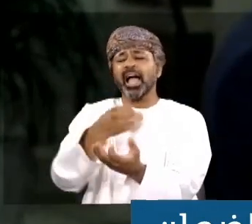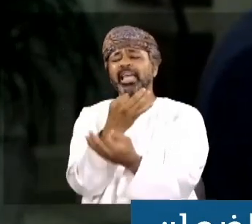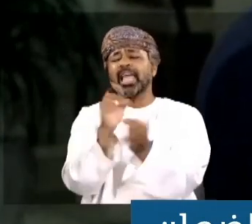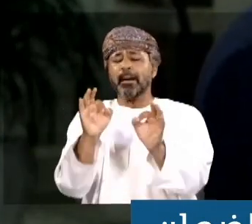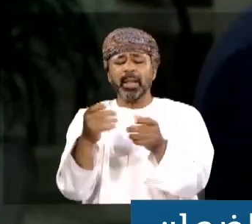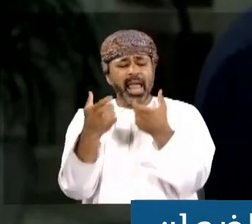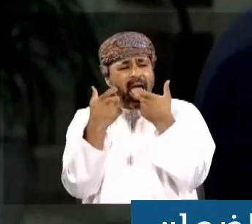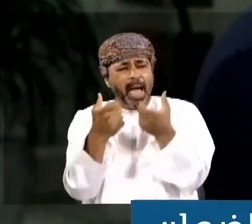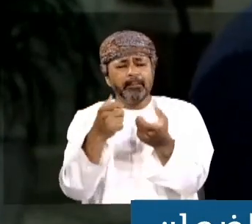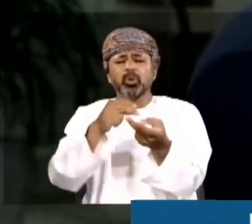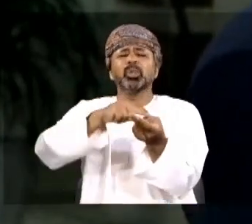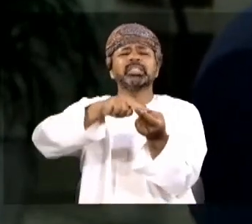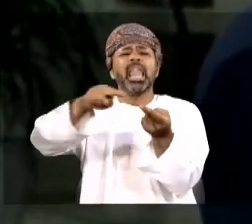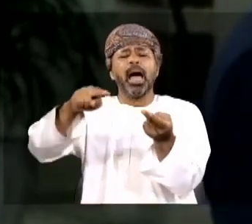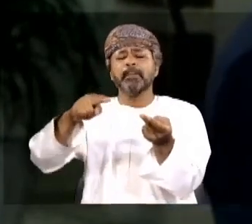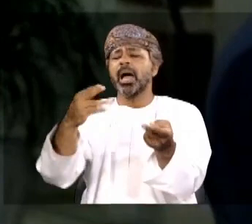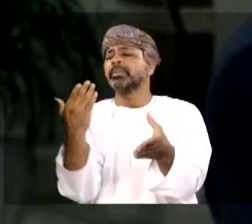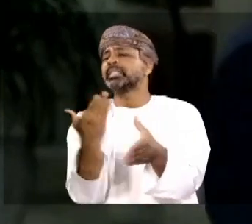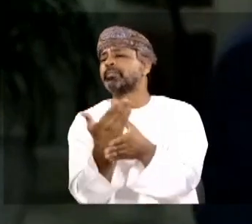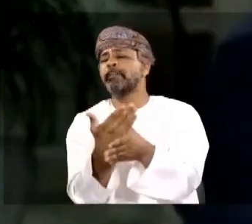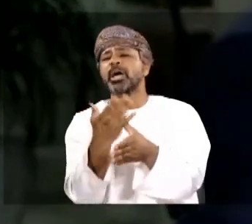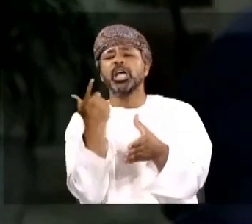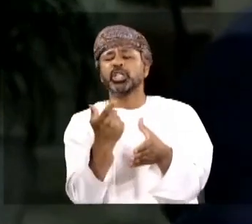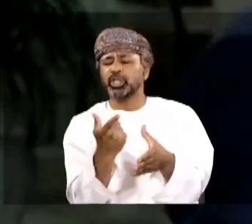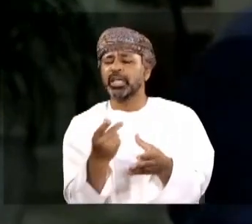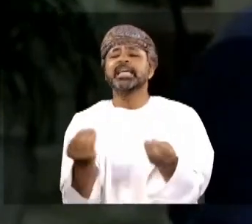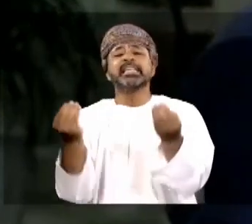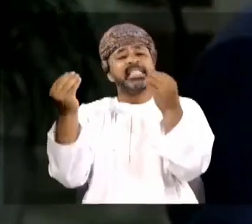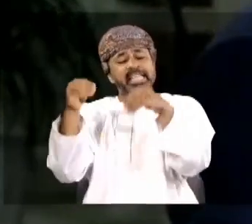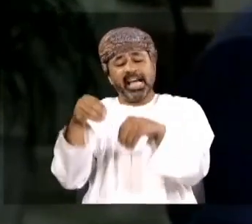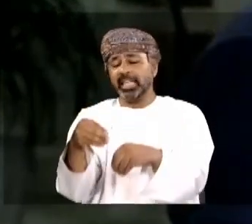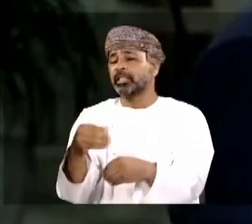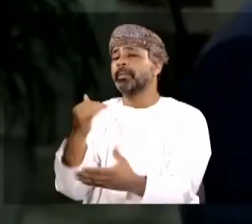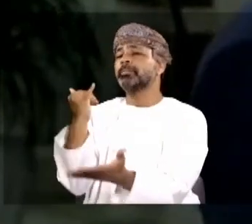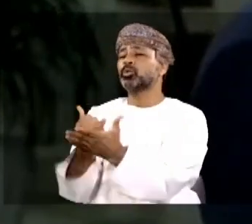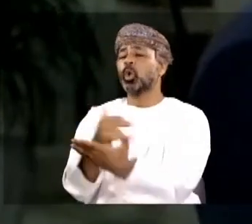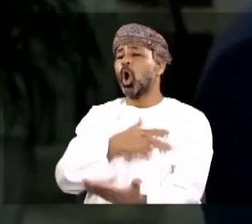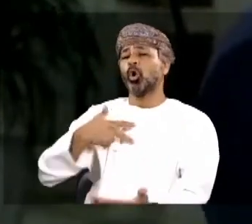أمن واستقرار من خلال تعزيز دور العراق.